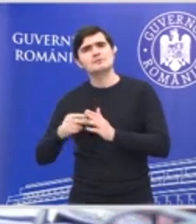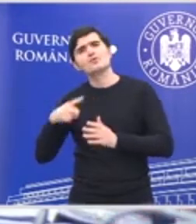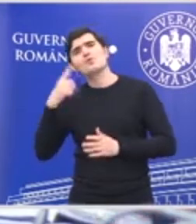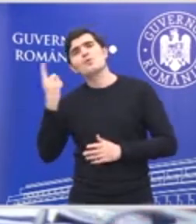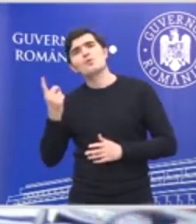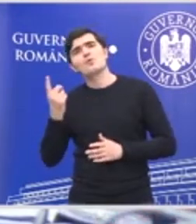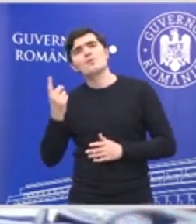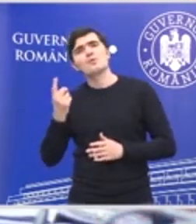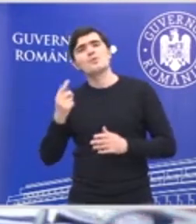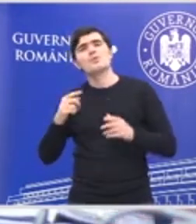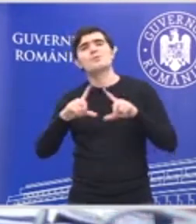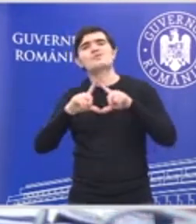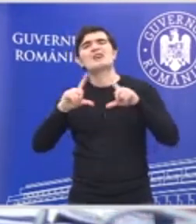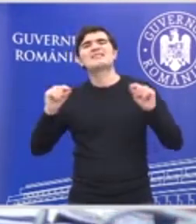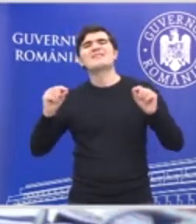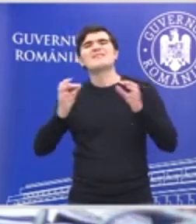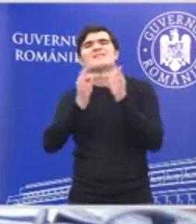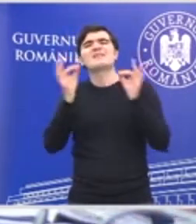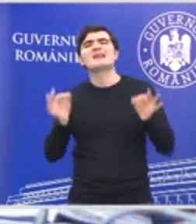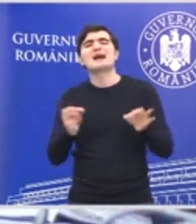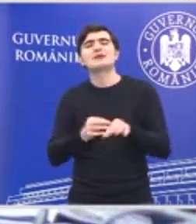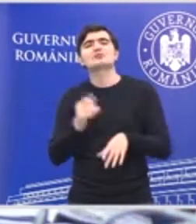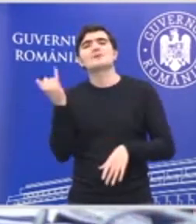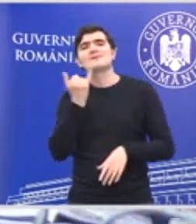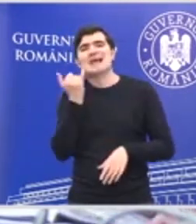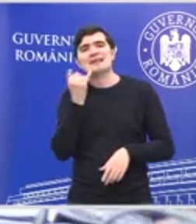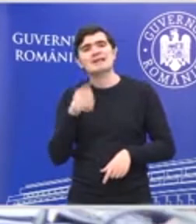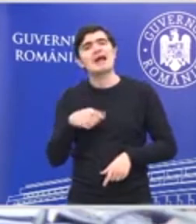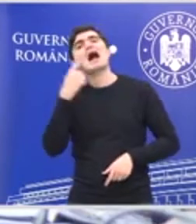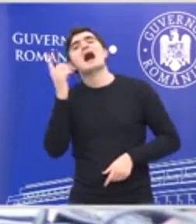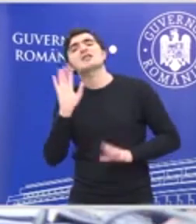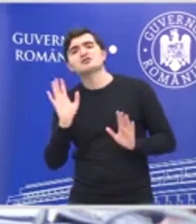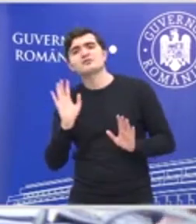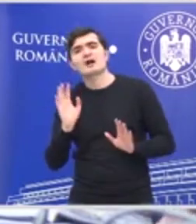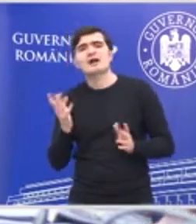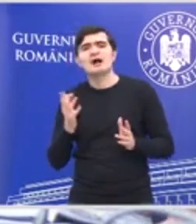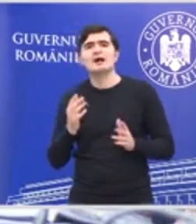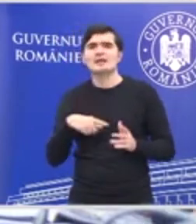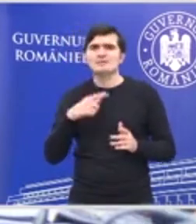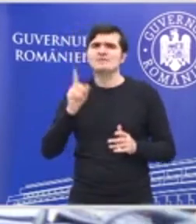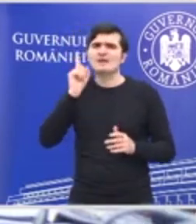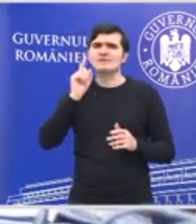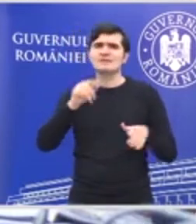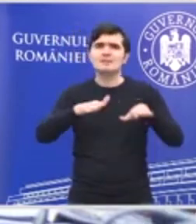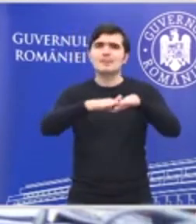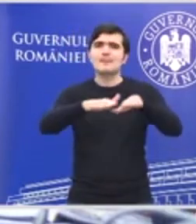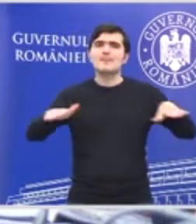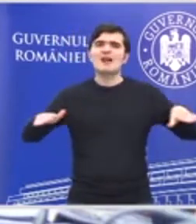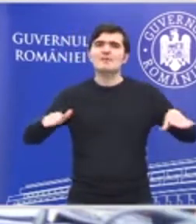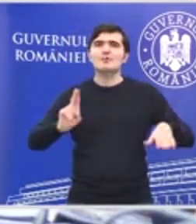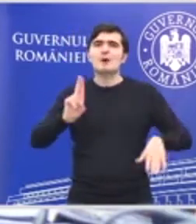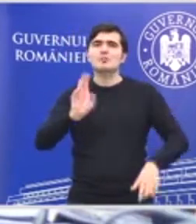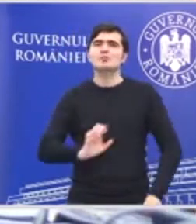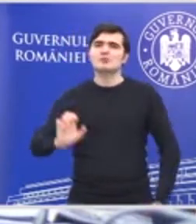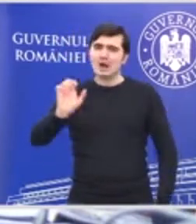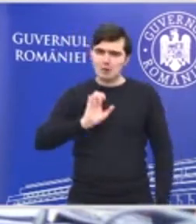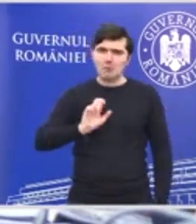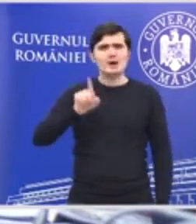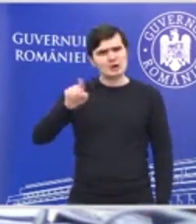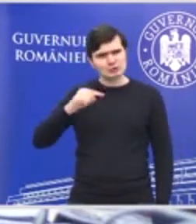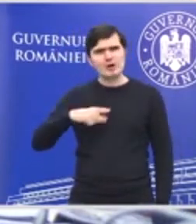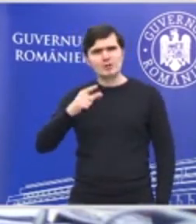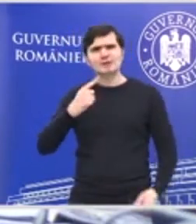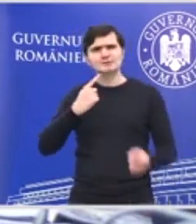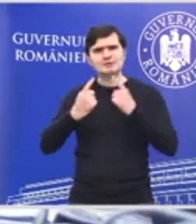acel green card care este pus la dispoziție prin portalul Uniunii Europene. Există și acolo